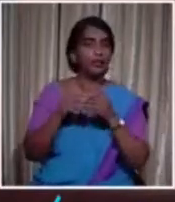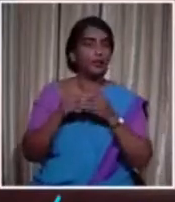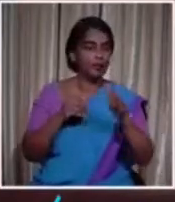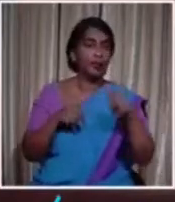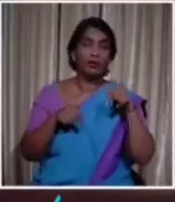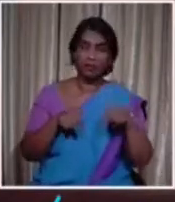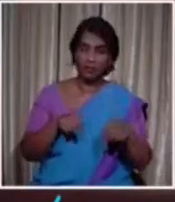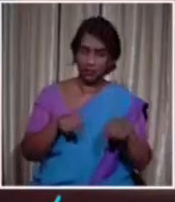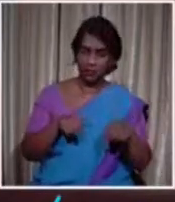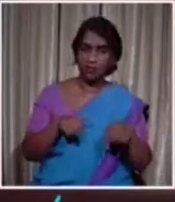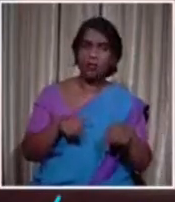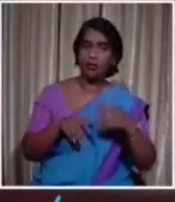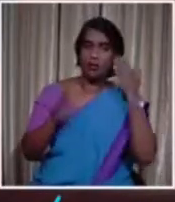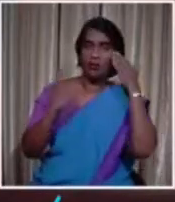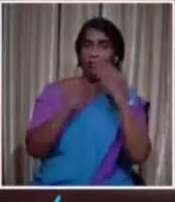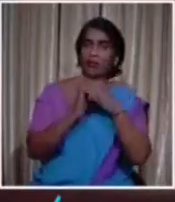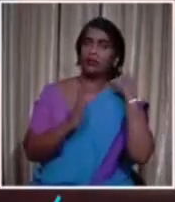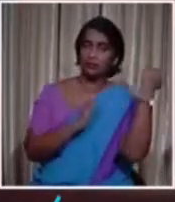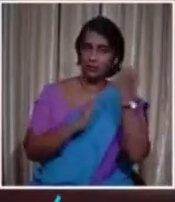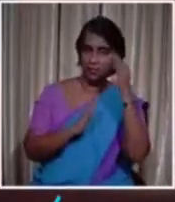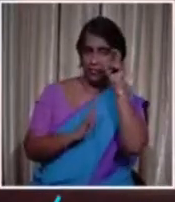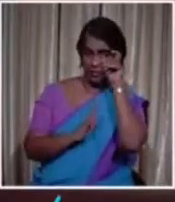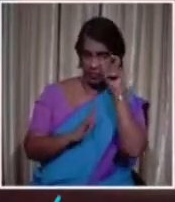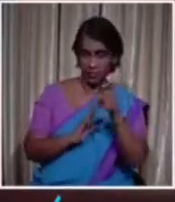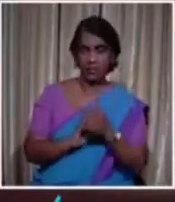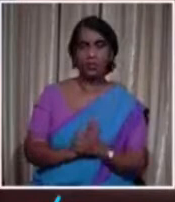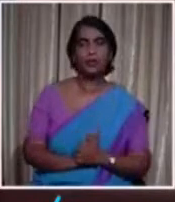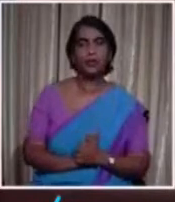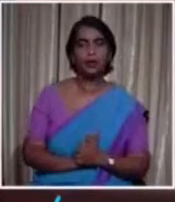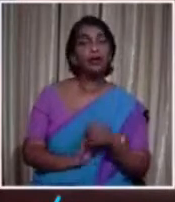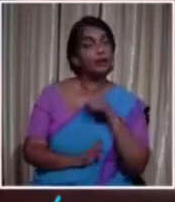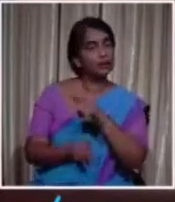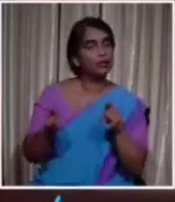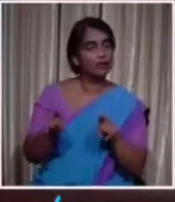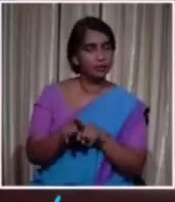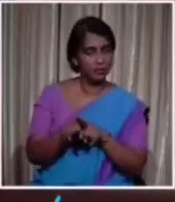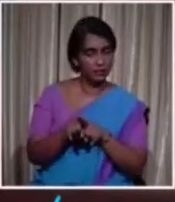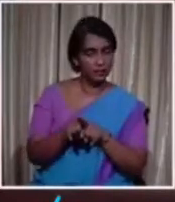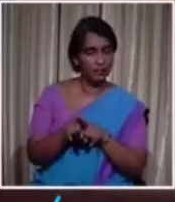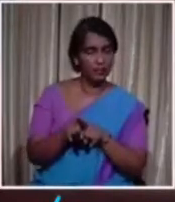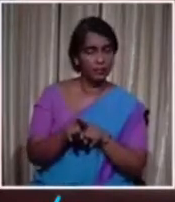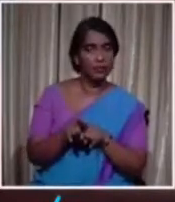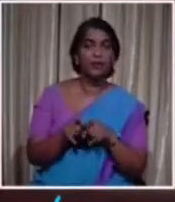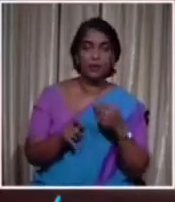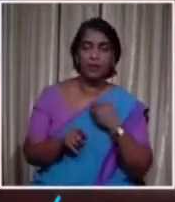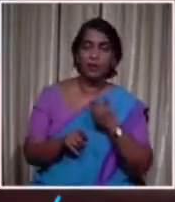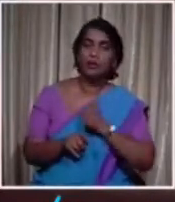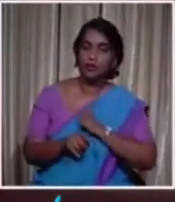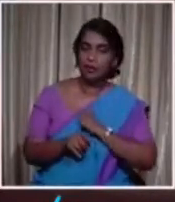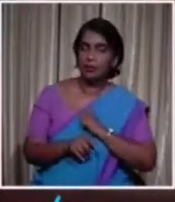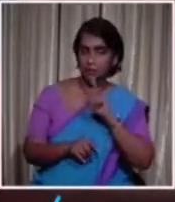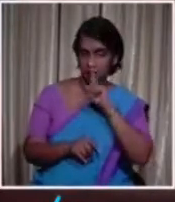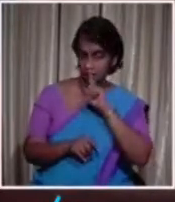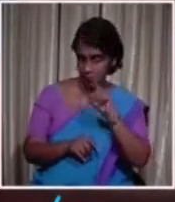මේ කාරණාව දිහා බලන්නේ. එනිසා මම කැමතියි එතුමාට